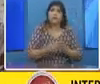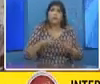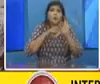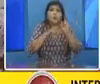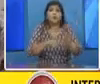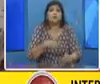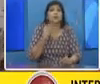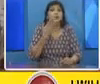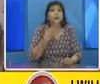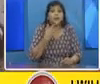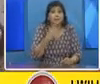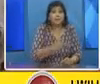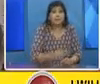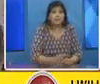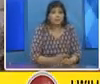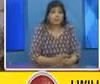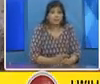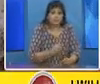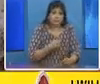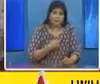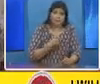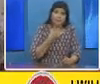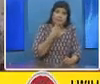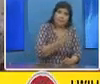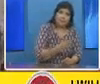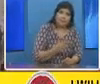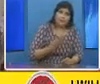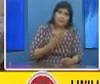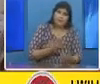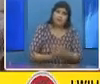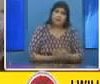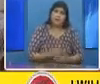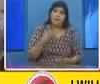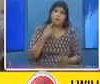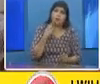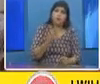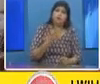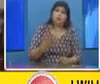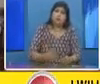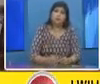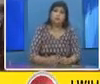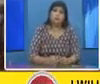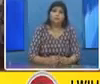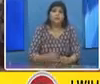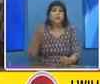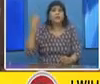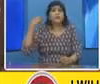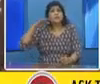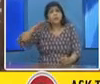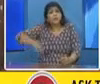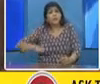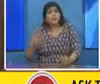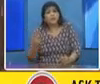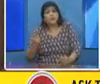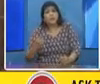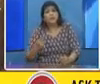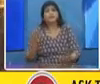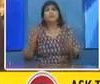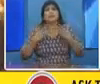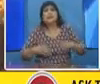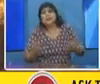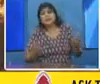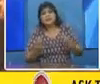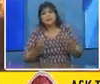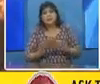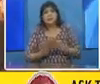क्या करेंगे, मैं आपको सुझाव देता हूँ। आप उनसे जरूर पूछिए वो बचपन में उनका रहन सहन